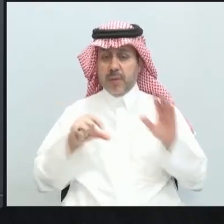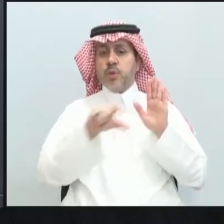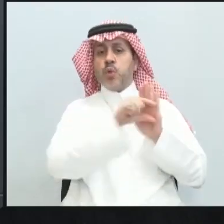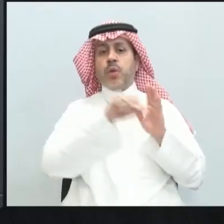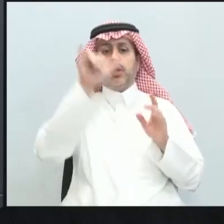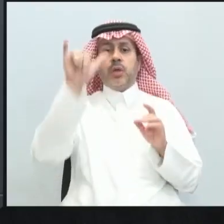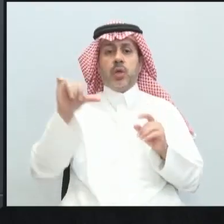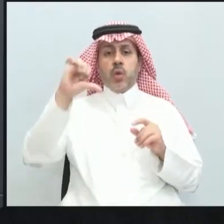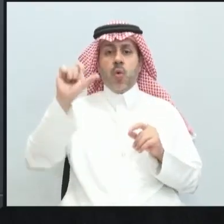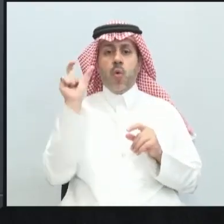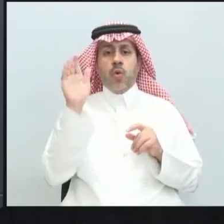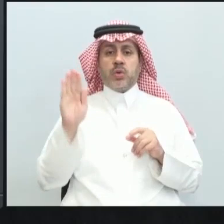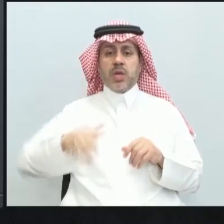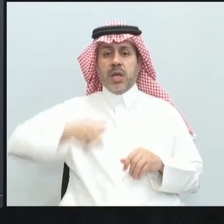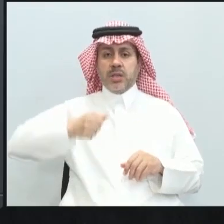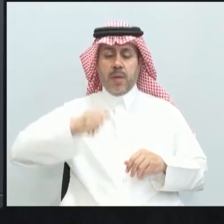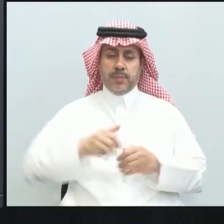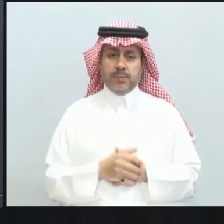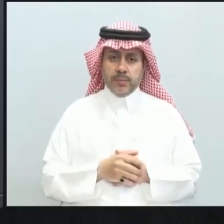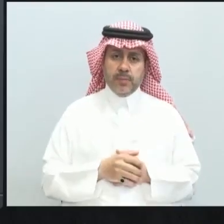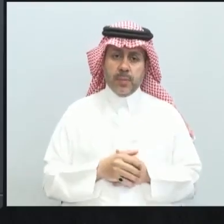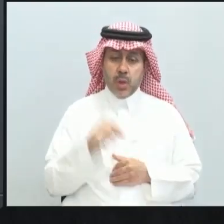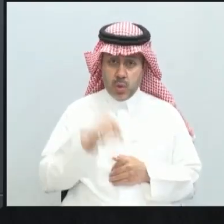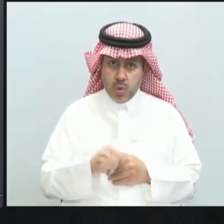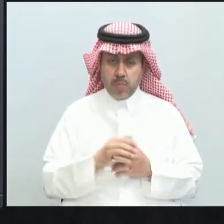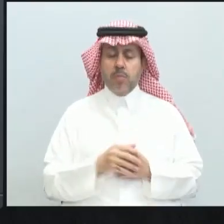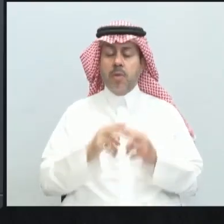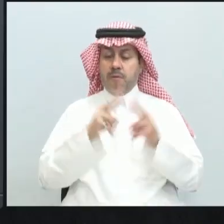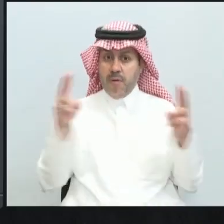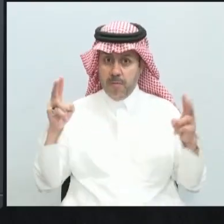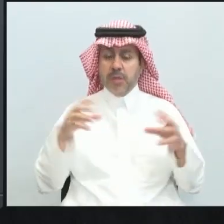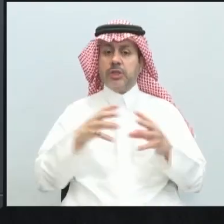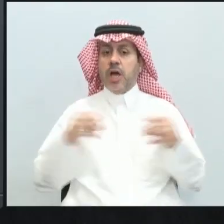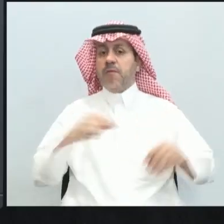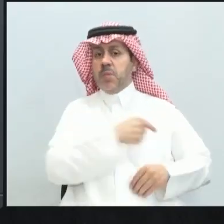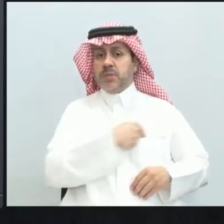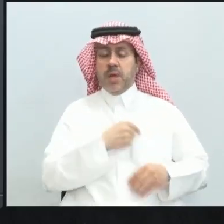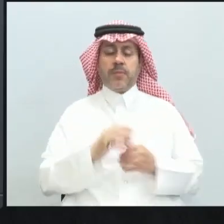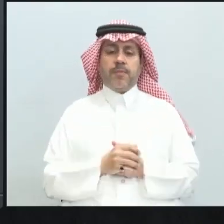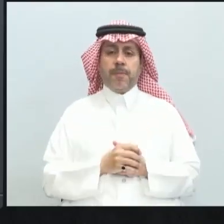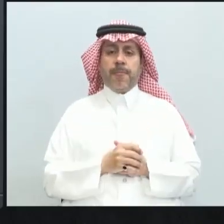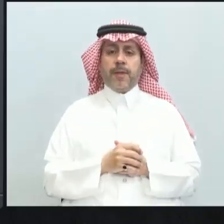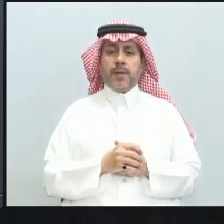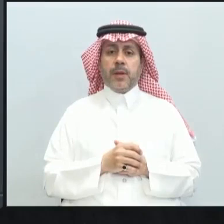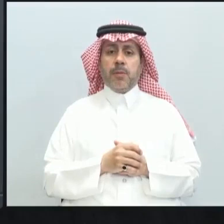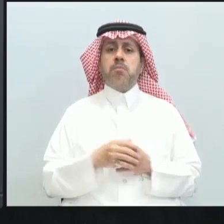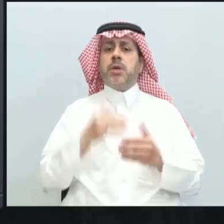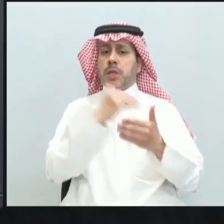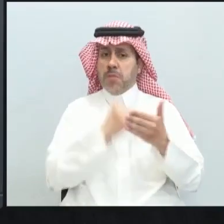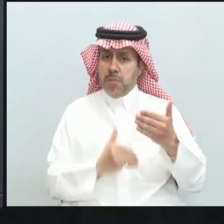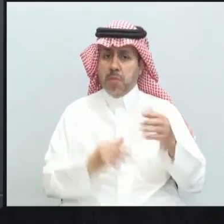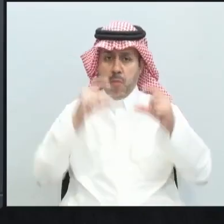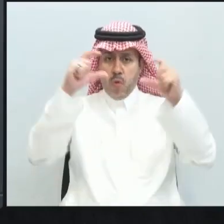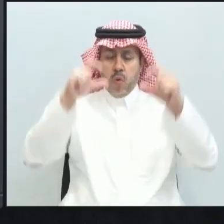باذن الله تعالى اقف واياكم مع هذه السوره تعريفا باسمها وكذلك ما يتعلق بموضوعاتها